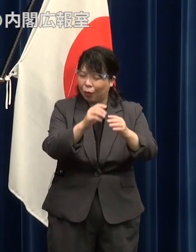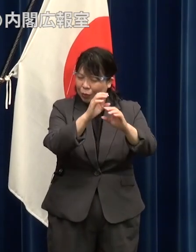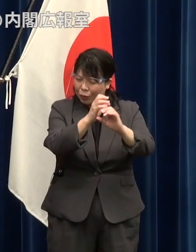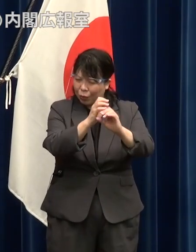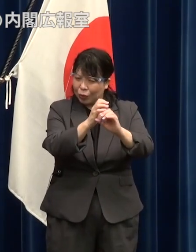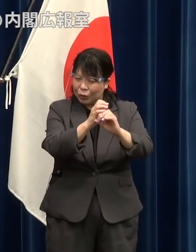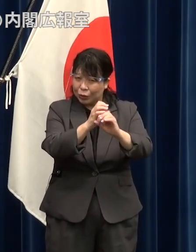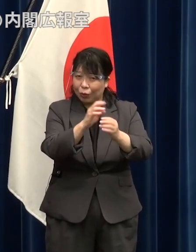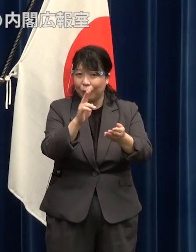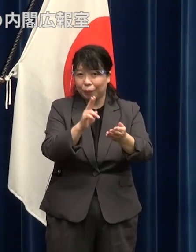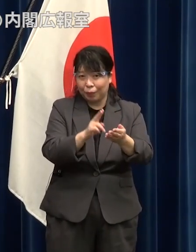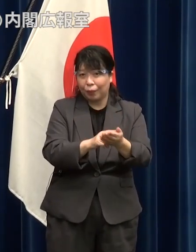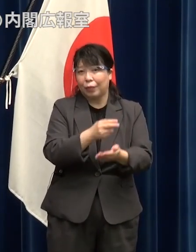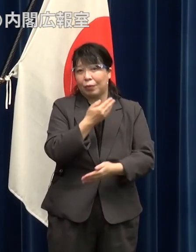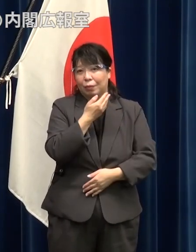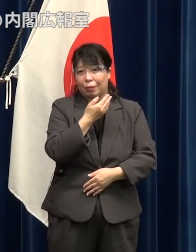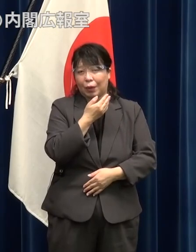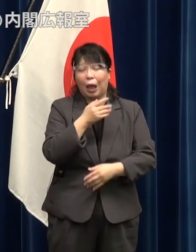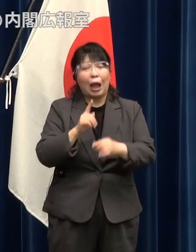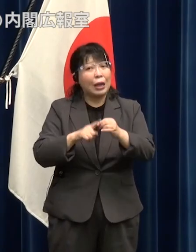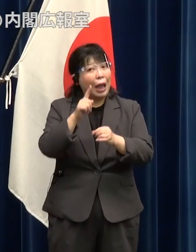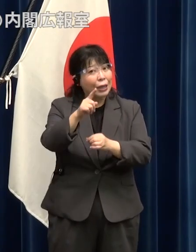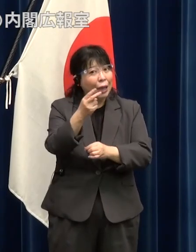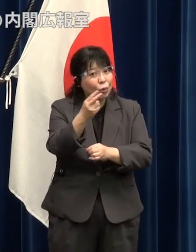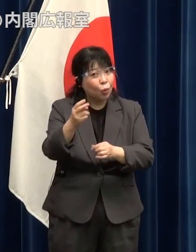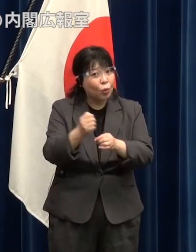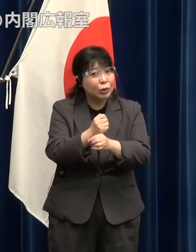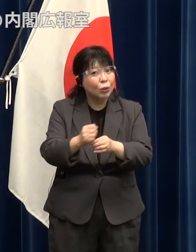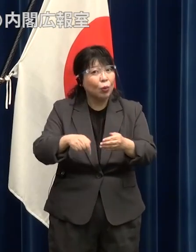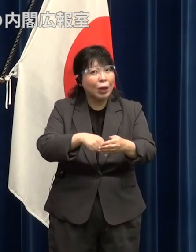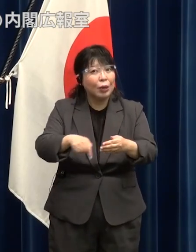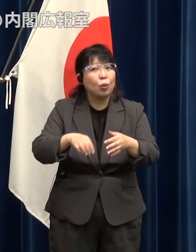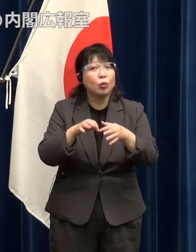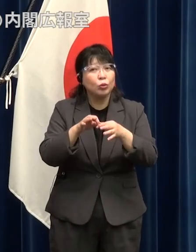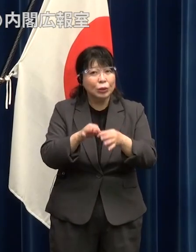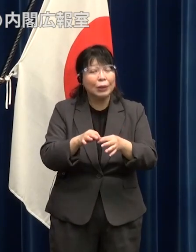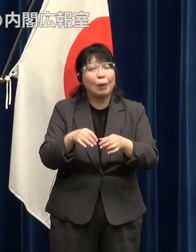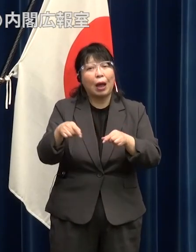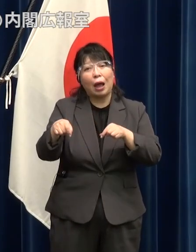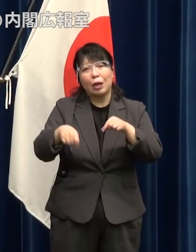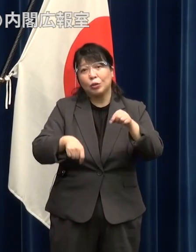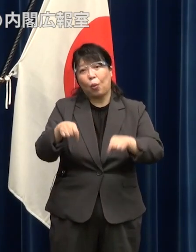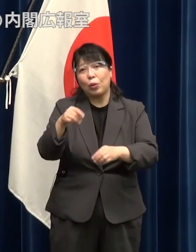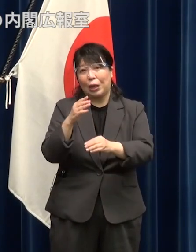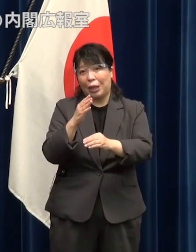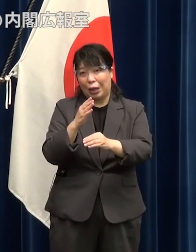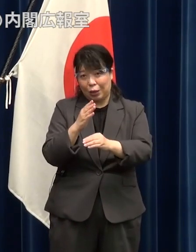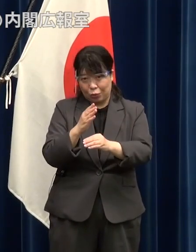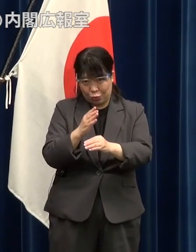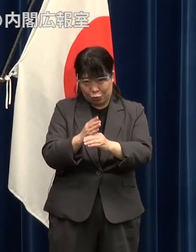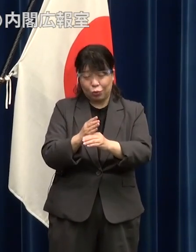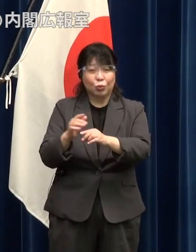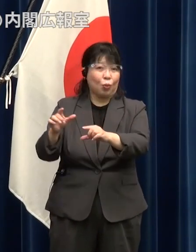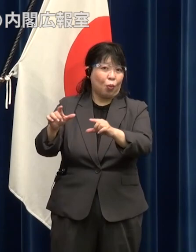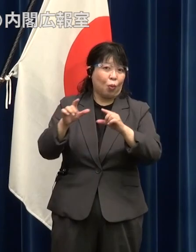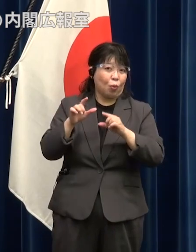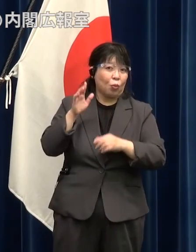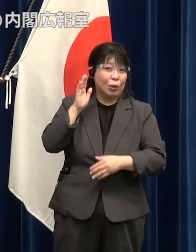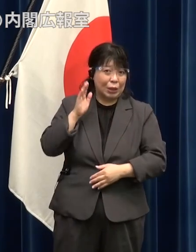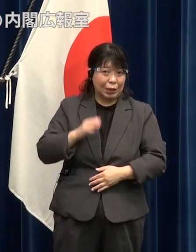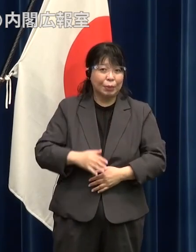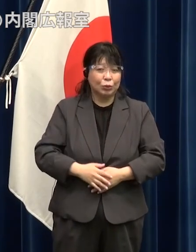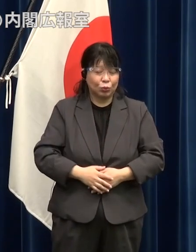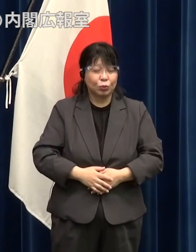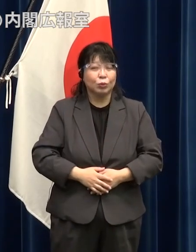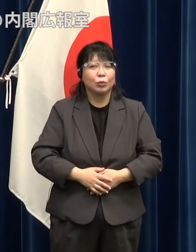内容については調整を行っているところであるという報告を受けております